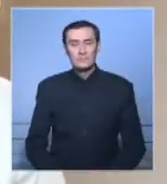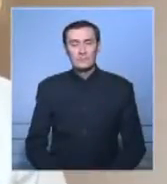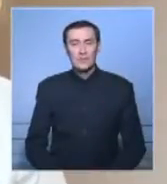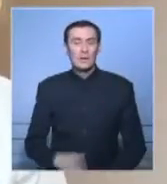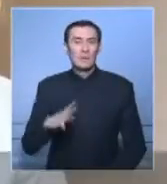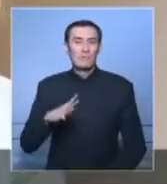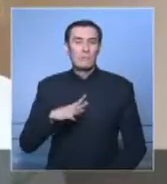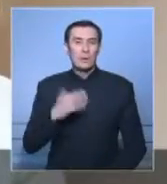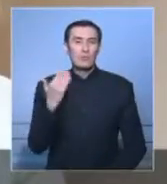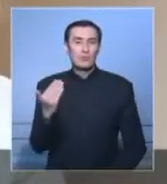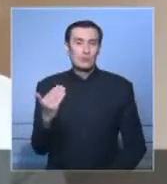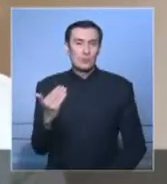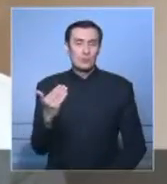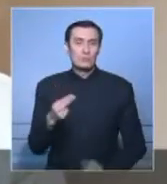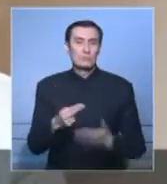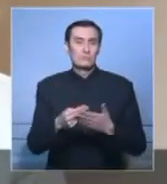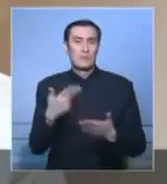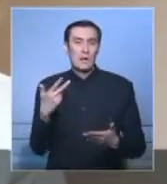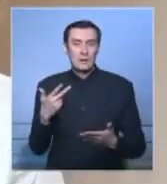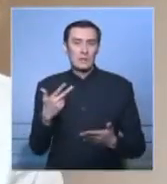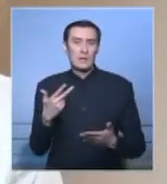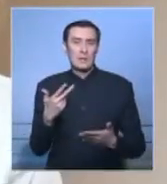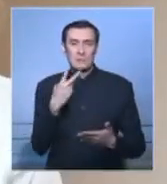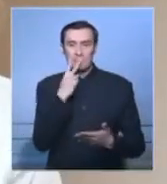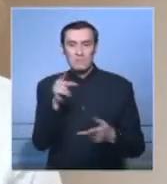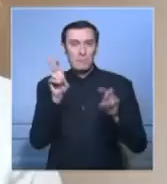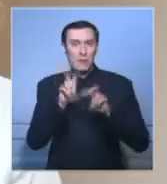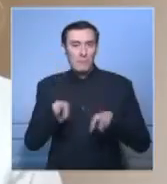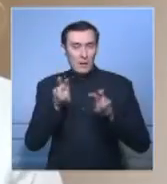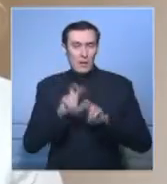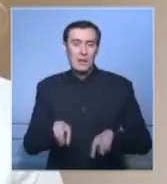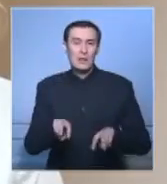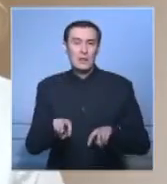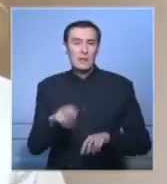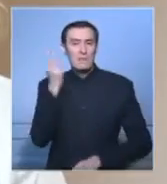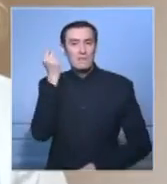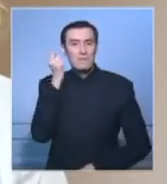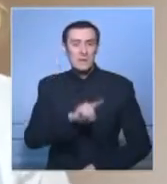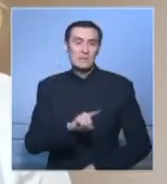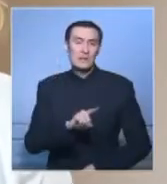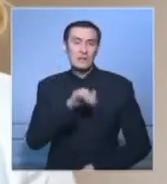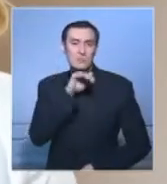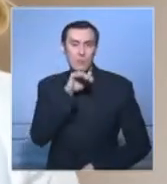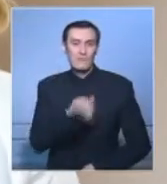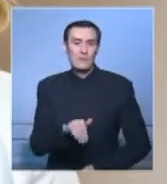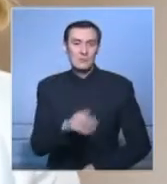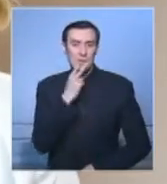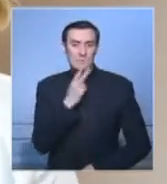Брали у нее анализы, как бы выяснили профессора,